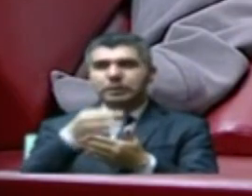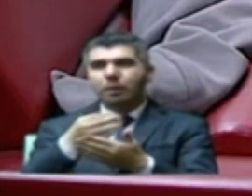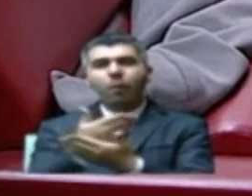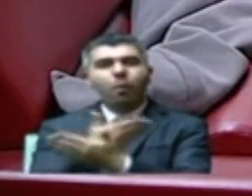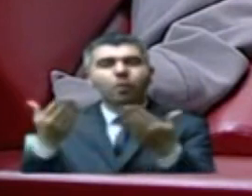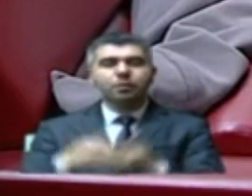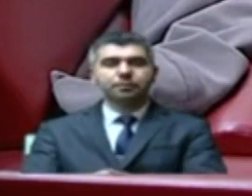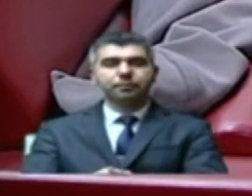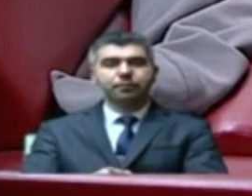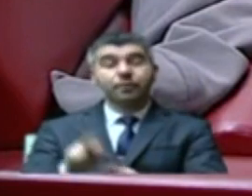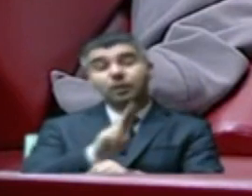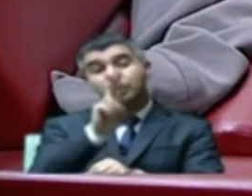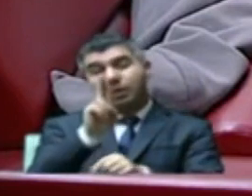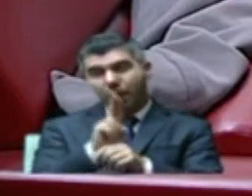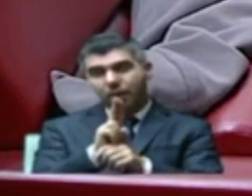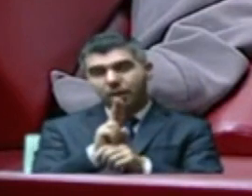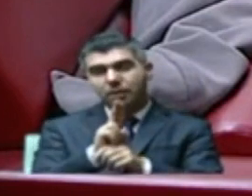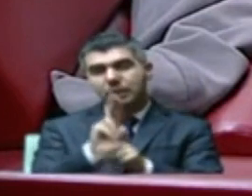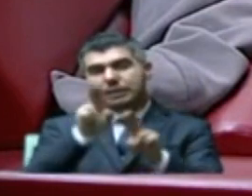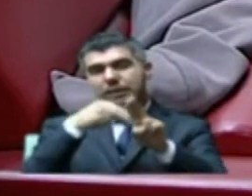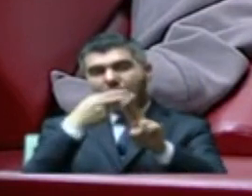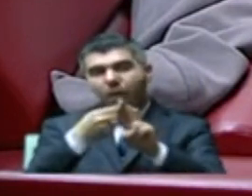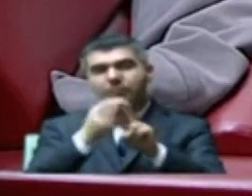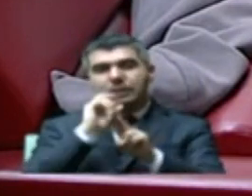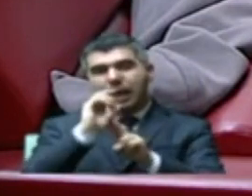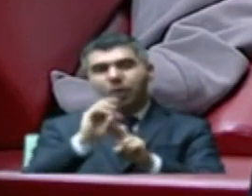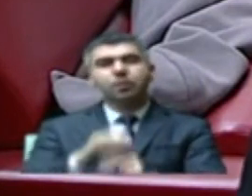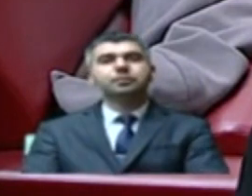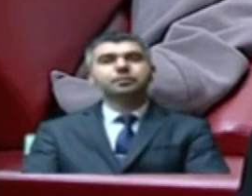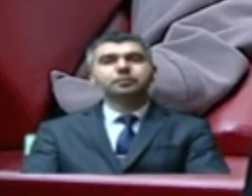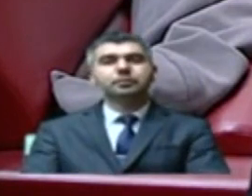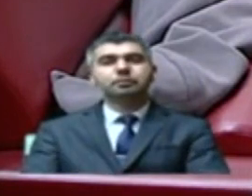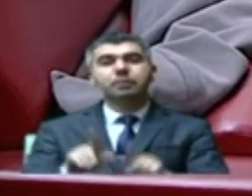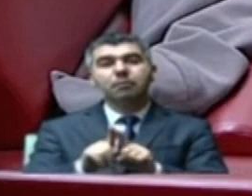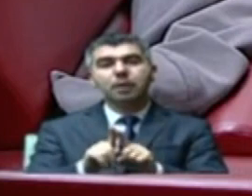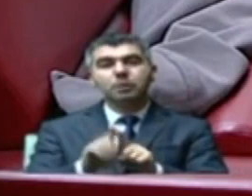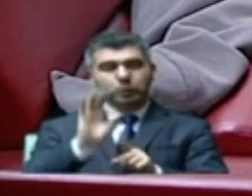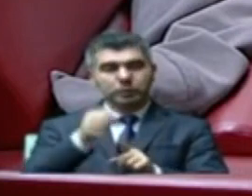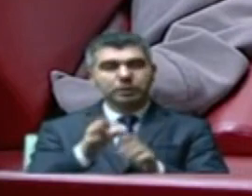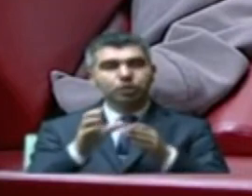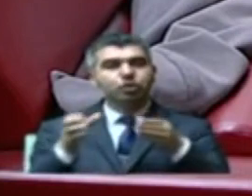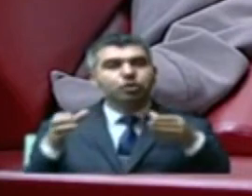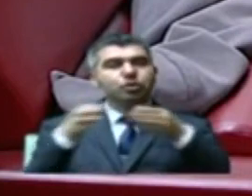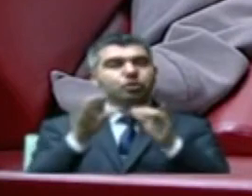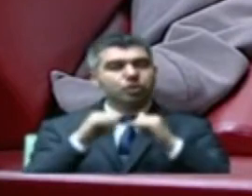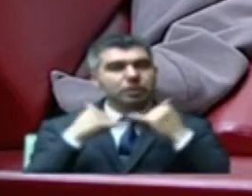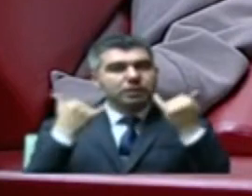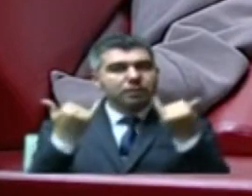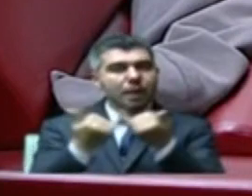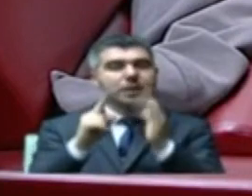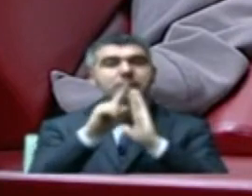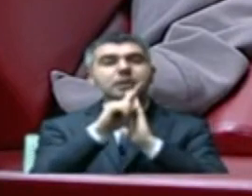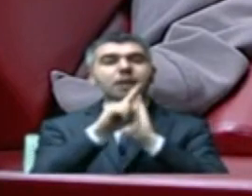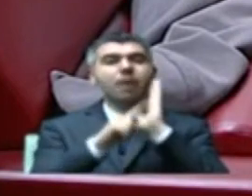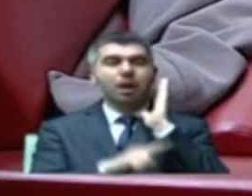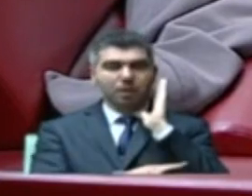للسؤال ديالكم والتعقيب ديالكم السيد المستشار المحترم. اولا طلبتوا بمناظره. احنا الاسبوع الوطني كان اسبوعا